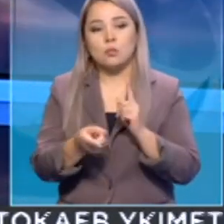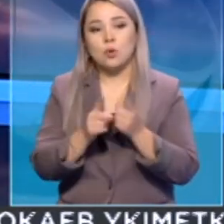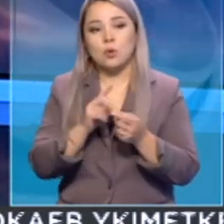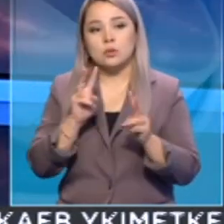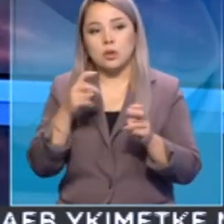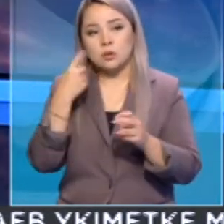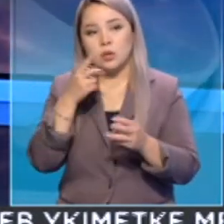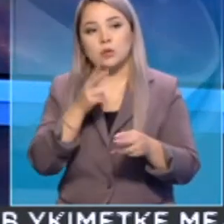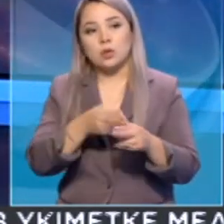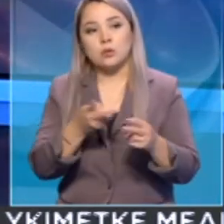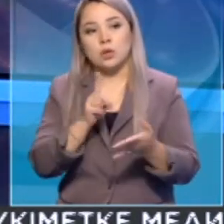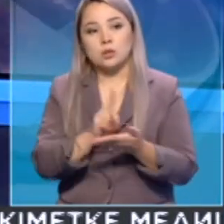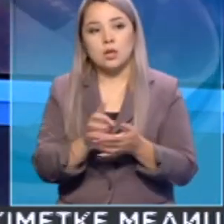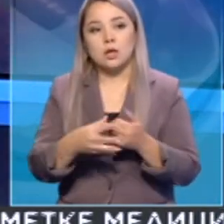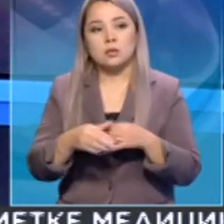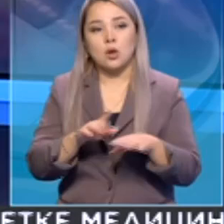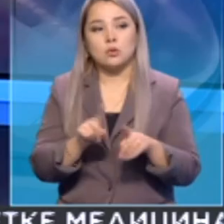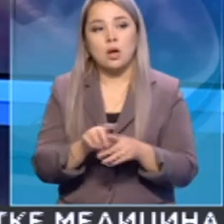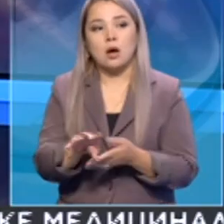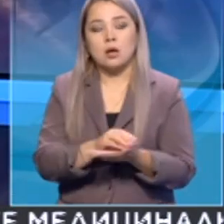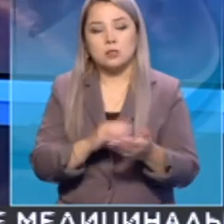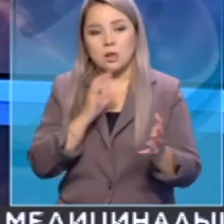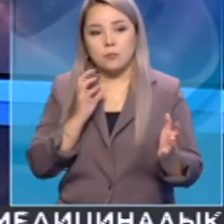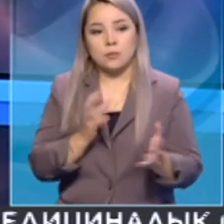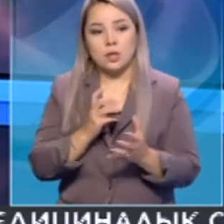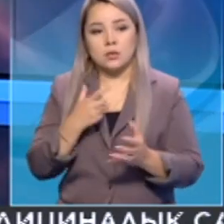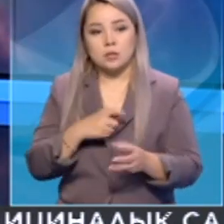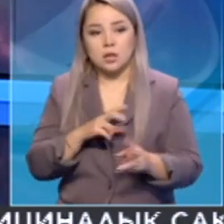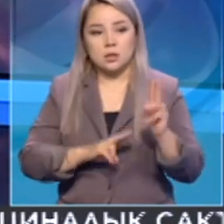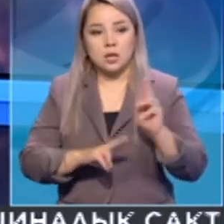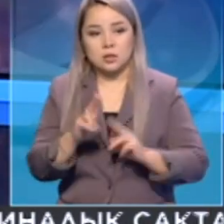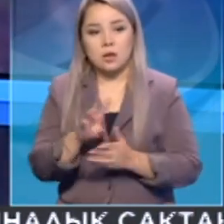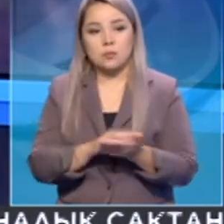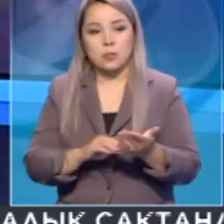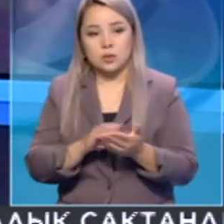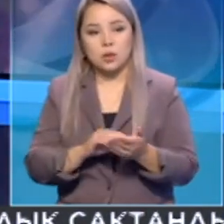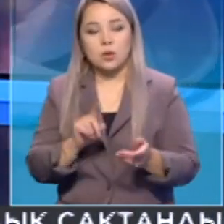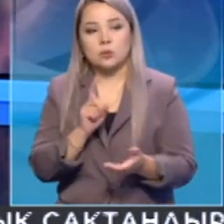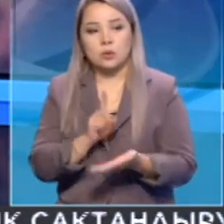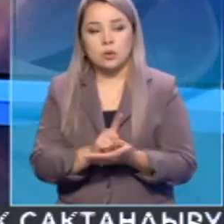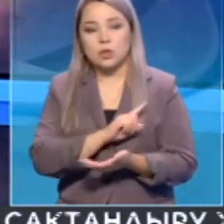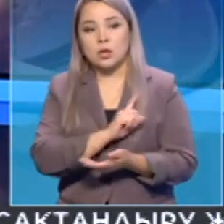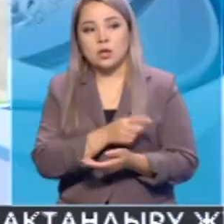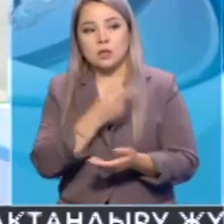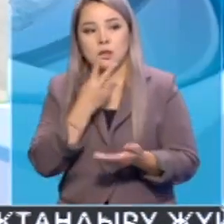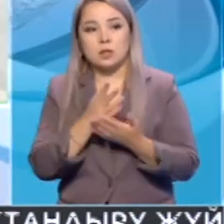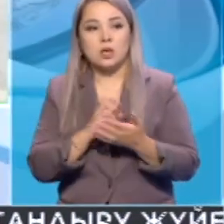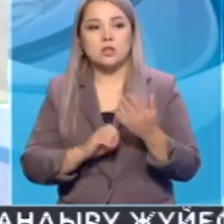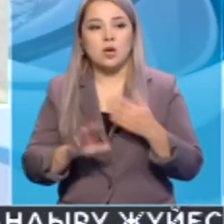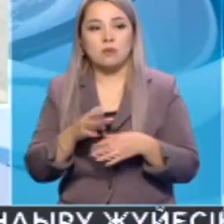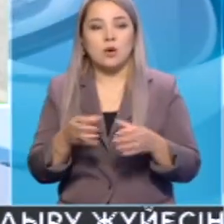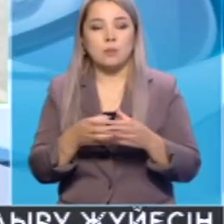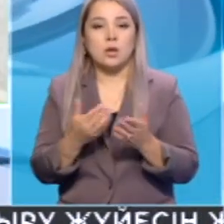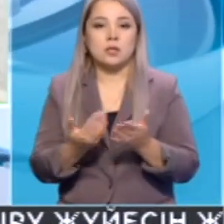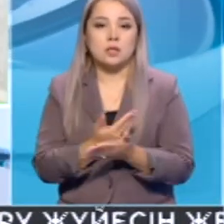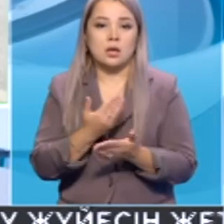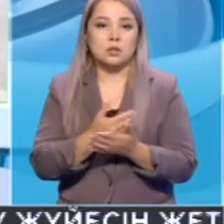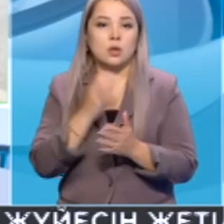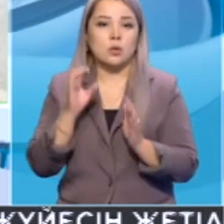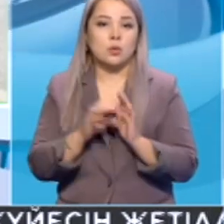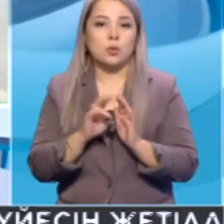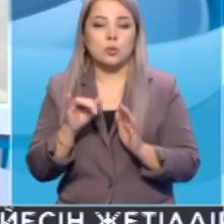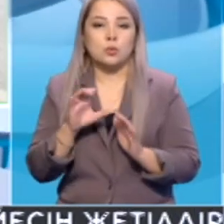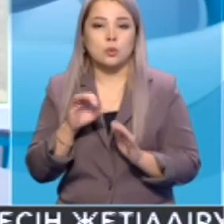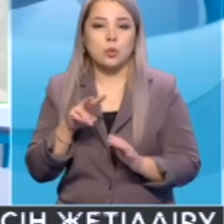түрлеріне тосқауыл қою үшін қарт құрлық елдері қайтадан сақтық ережелерін енгізіп, ревакцинацияны күшейтпек. Еуропадағы соңғы ахуалды баяндауға әріптесім